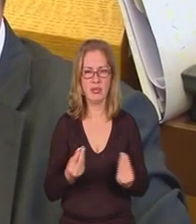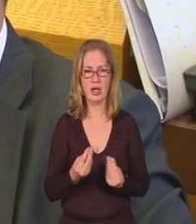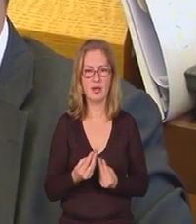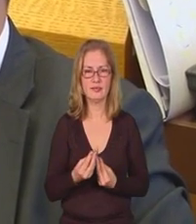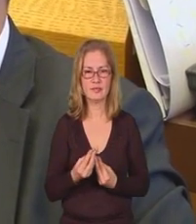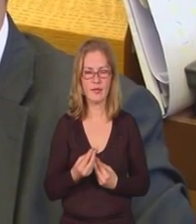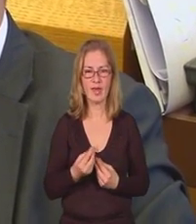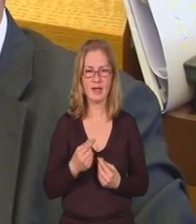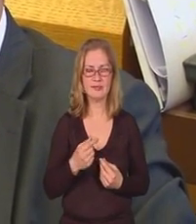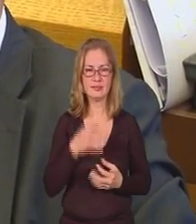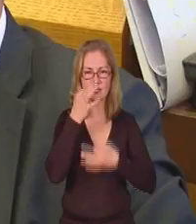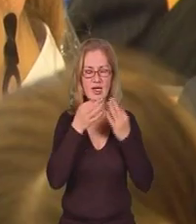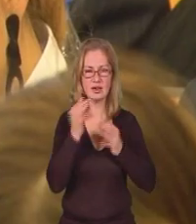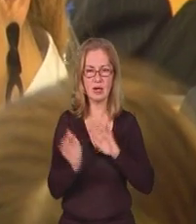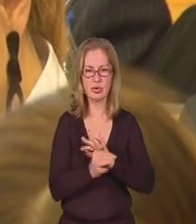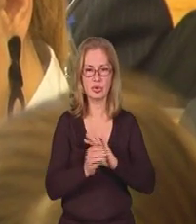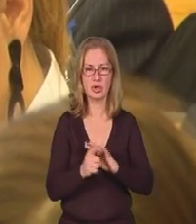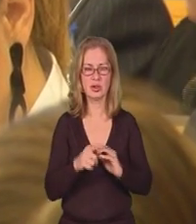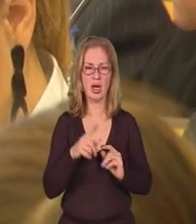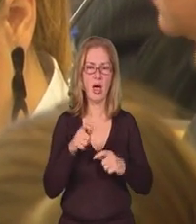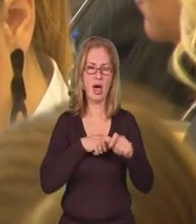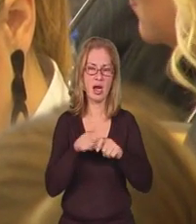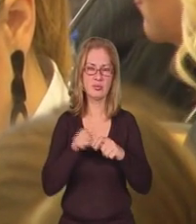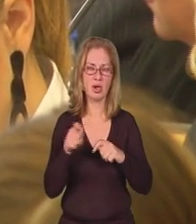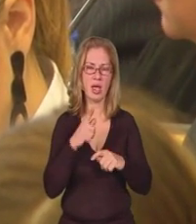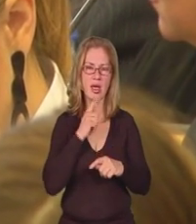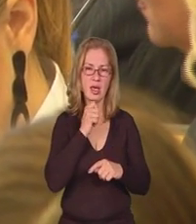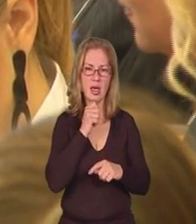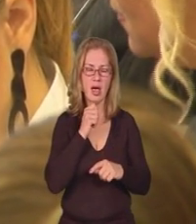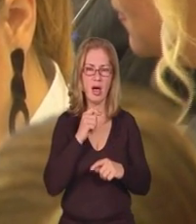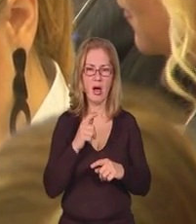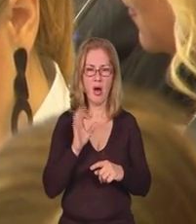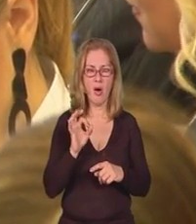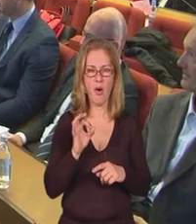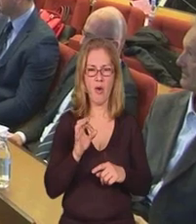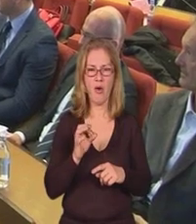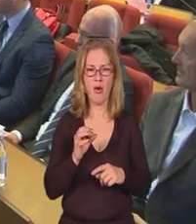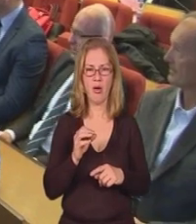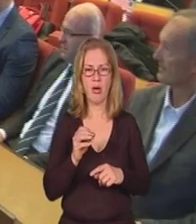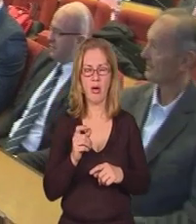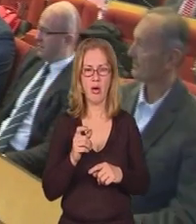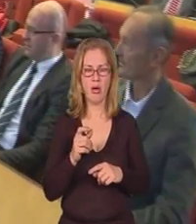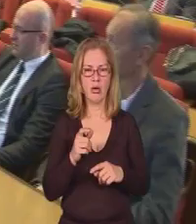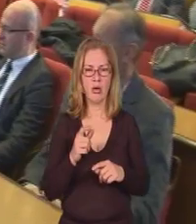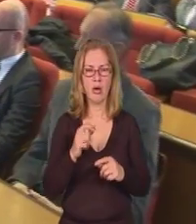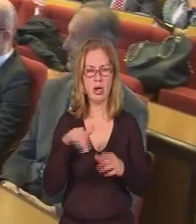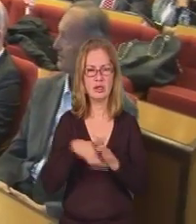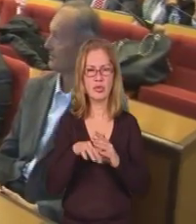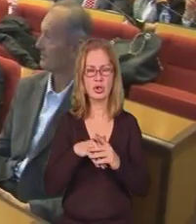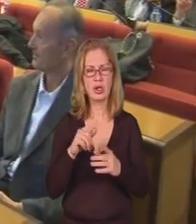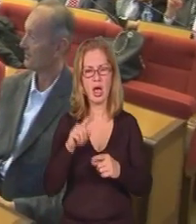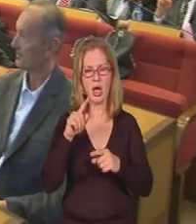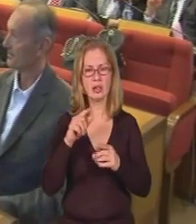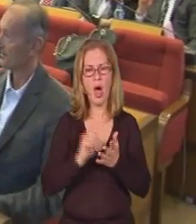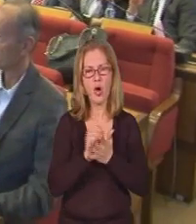likvidacije i izveštaju budžeta, raspravljalo se još i o izmeni odluke o maksimalnom broju zaposlenih na neodređeno vreme u sistemu